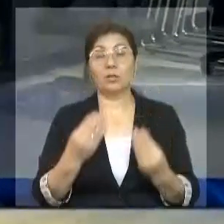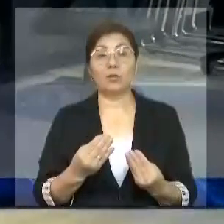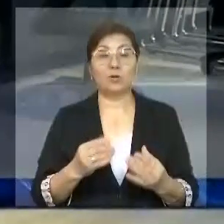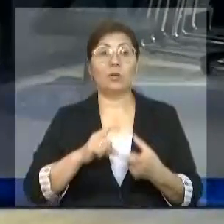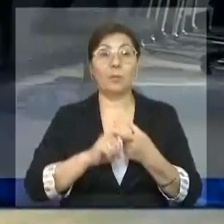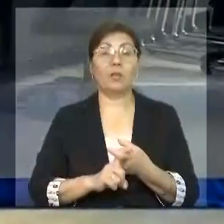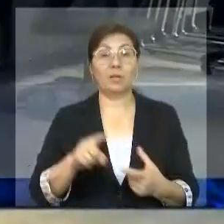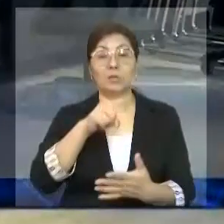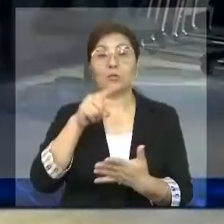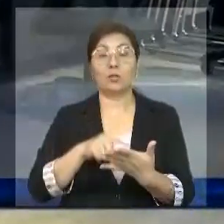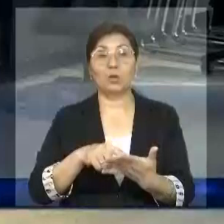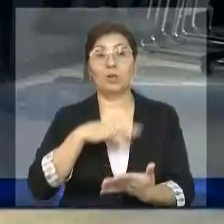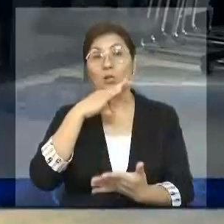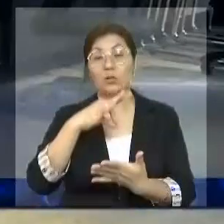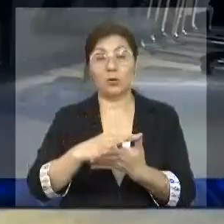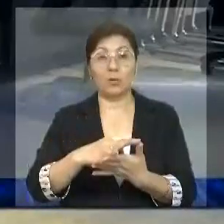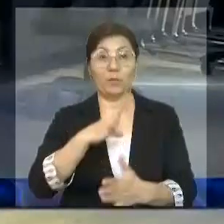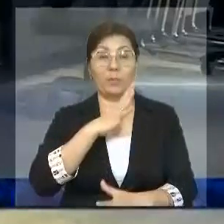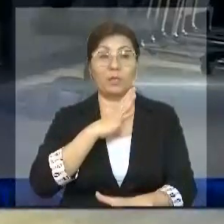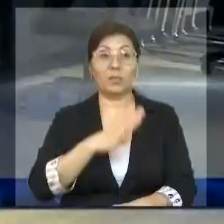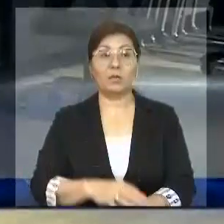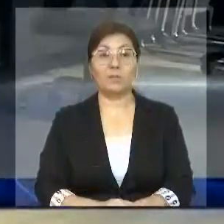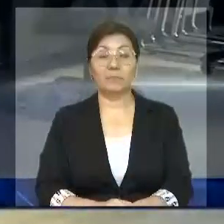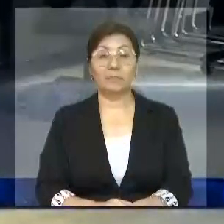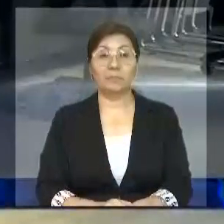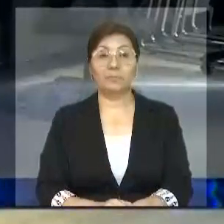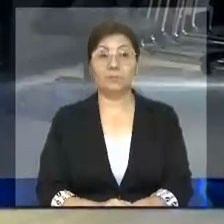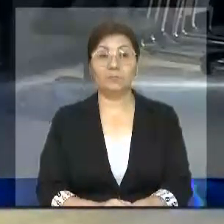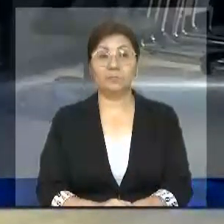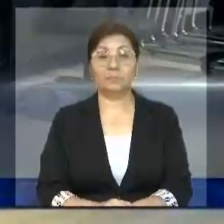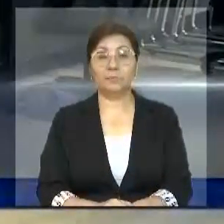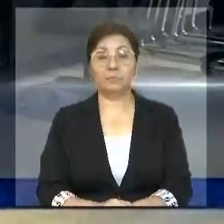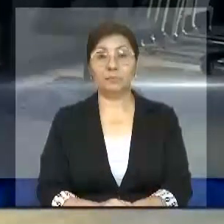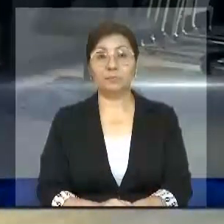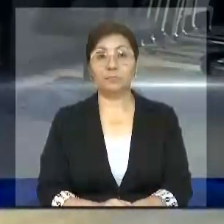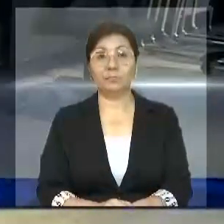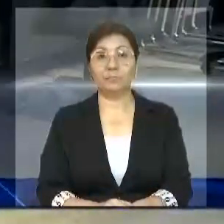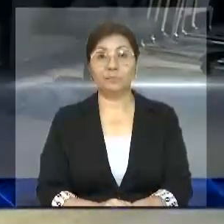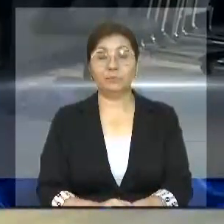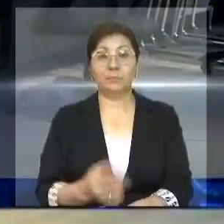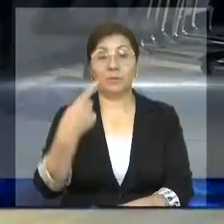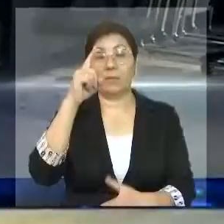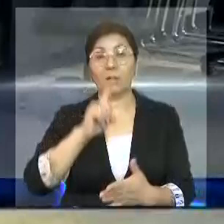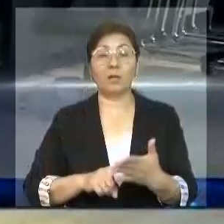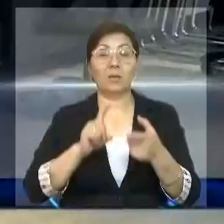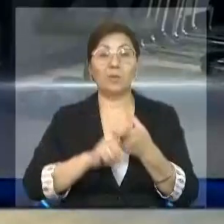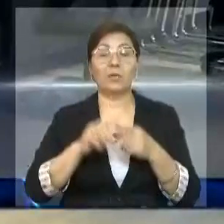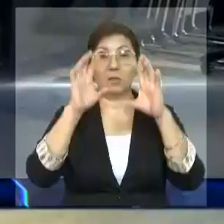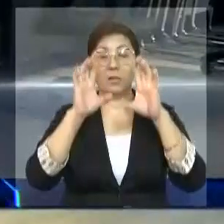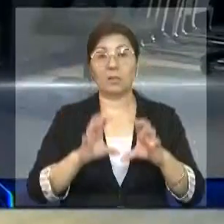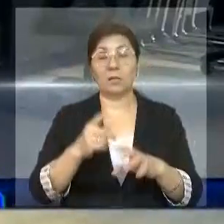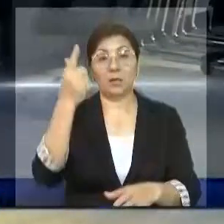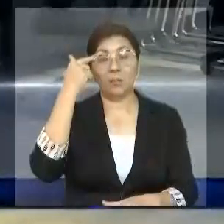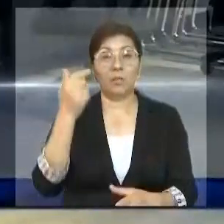сұрақтарды қайтадан бір шолып шығып, дін және діни бірлестік туралы заңдарды білу мақсатында,